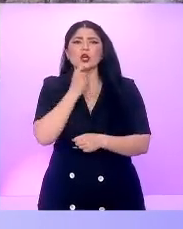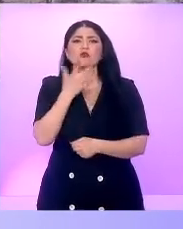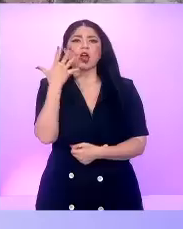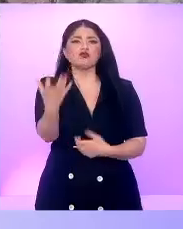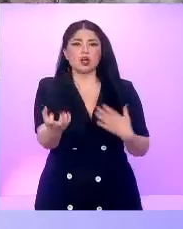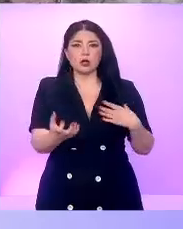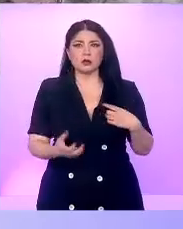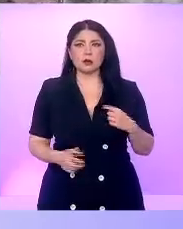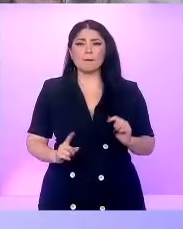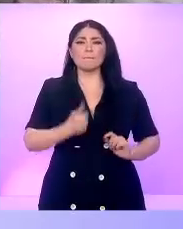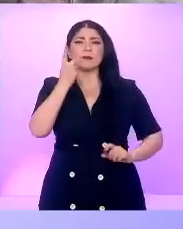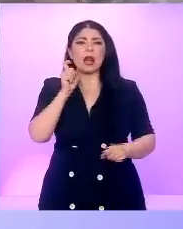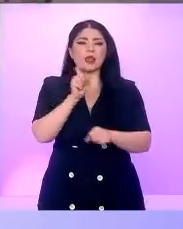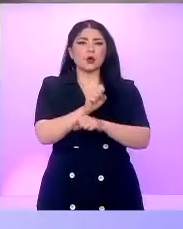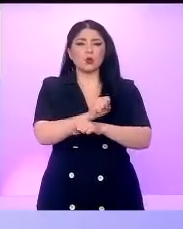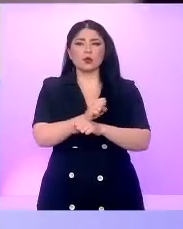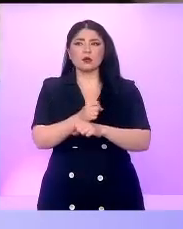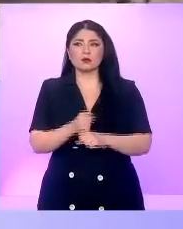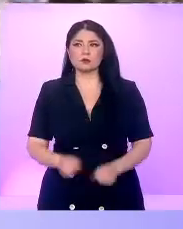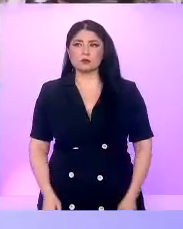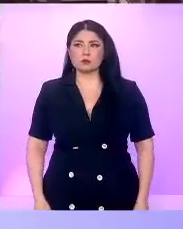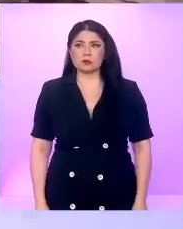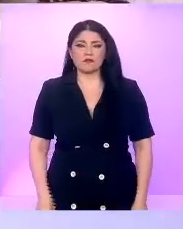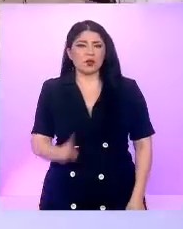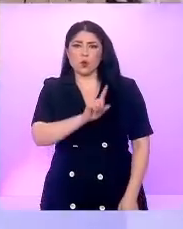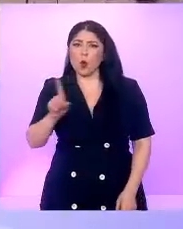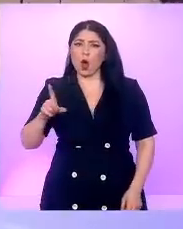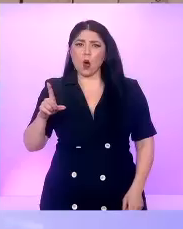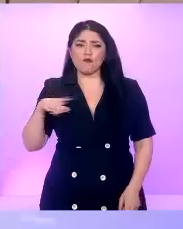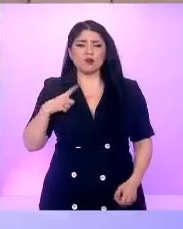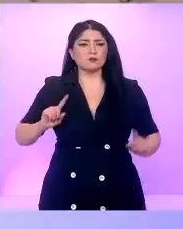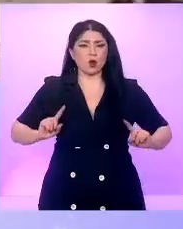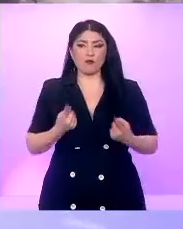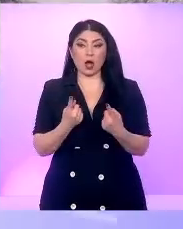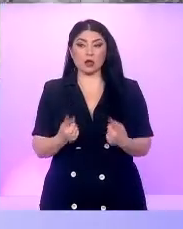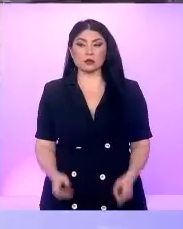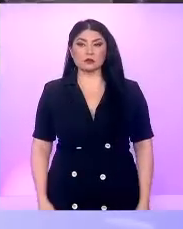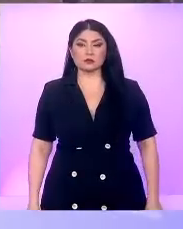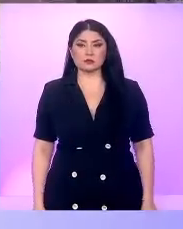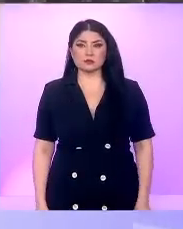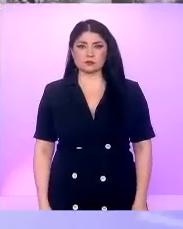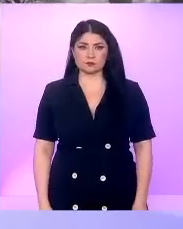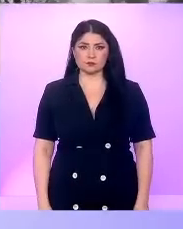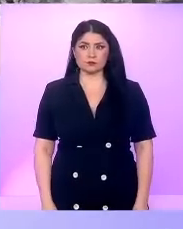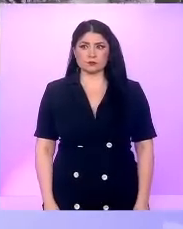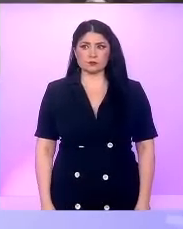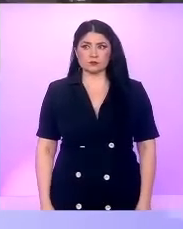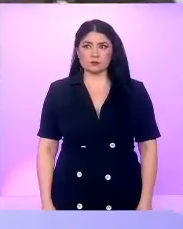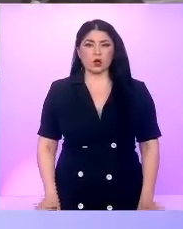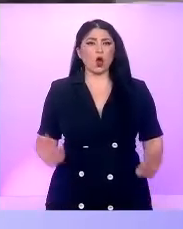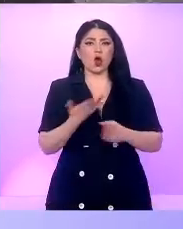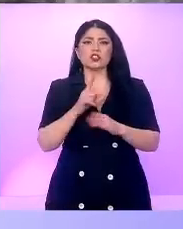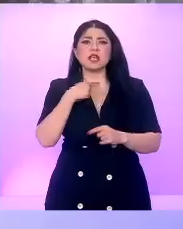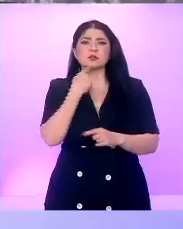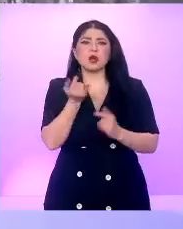ce? Adică primele bombardamente, în mod categoric, au fost neprovocate, așa încât orice validare s-ar găsi